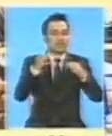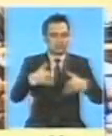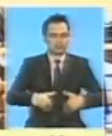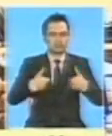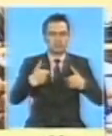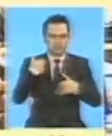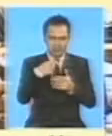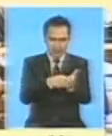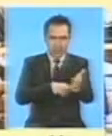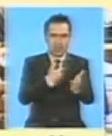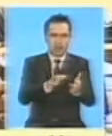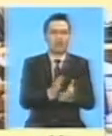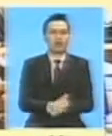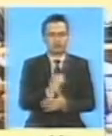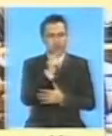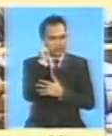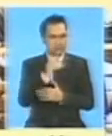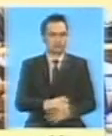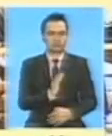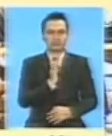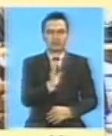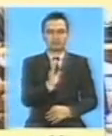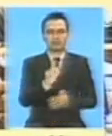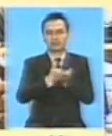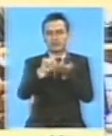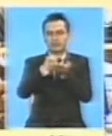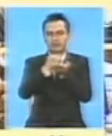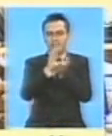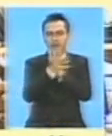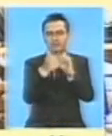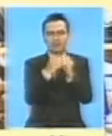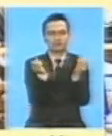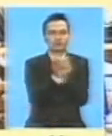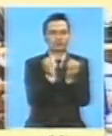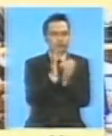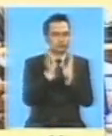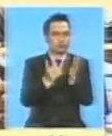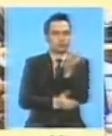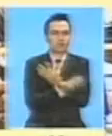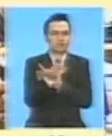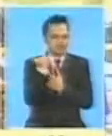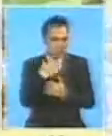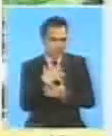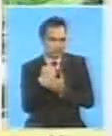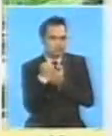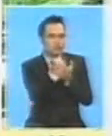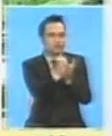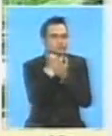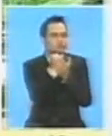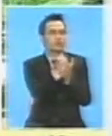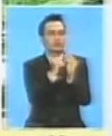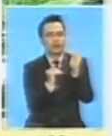เร่งด่วนนะครับในเรื่องนี้ความเป็นธรรมแก้ไขความเดือดร้อนผู้ด้อยโอกาสนะครับให้ลืมตาอ้าปากมีโอกาสทั